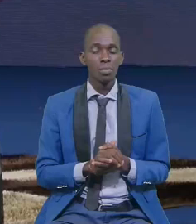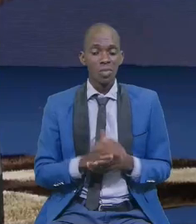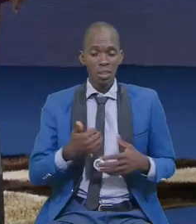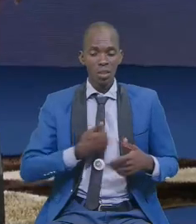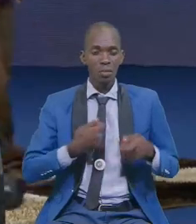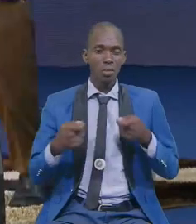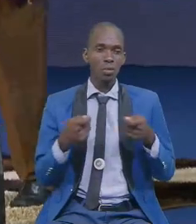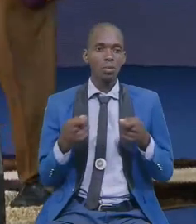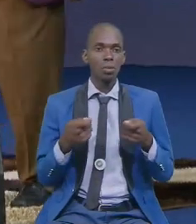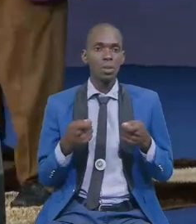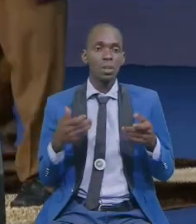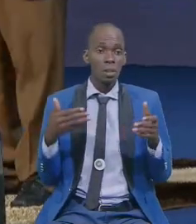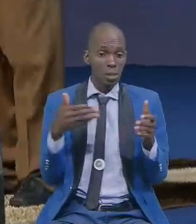tempéré.